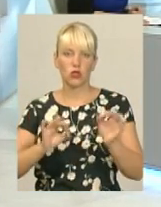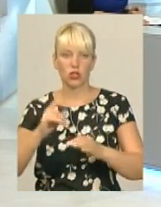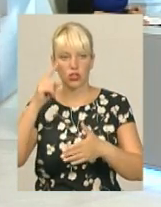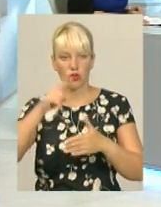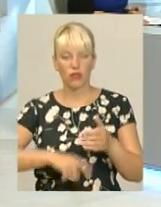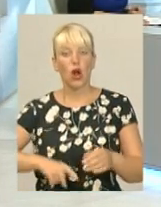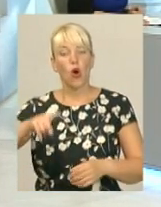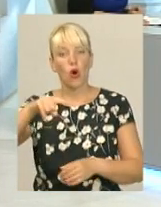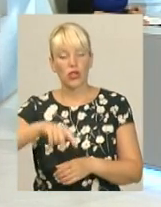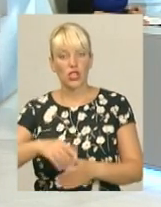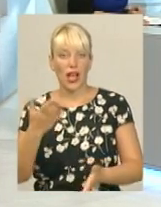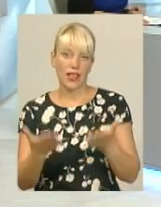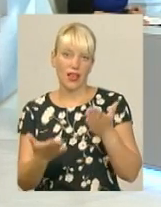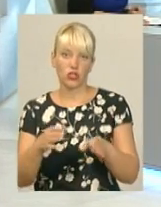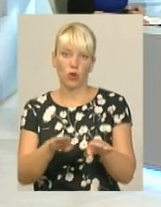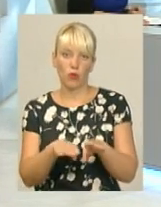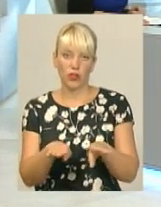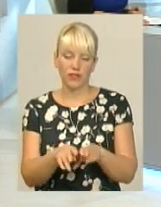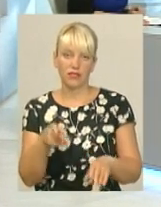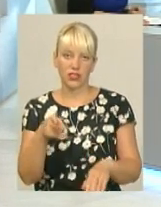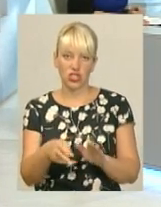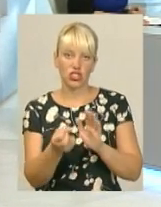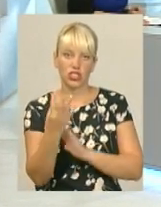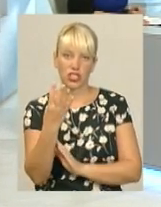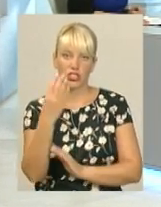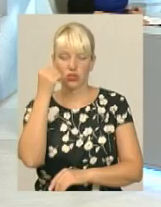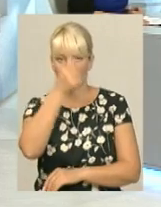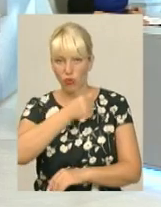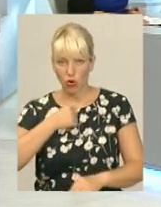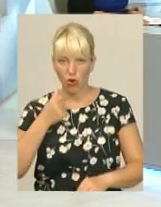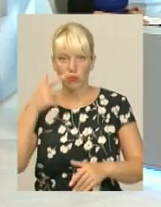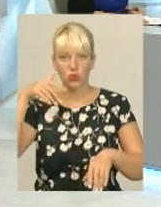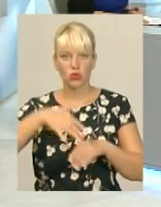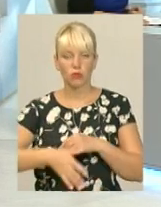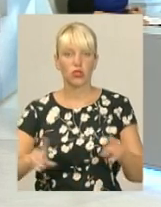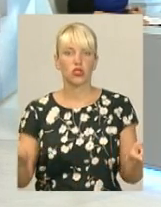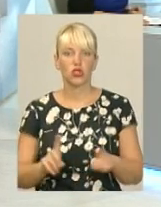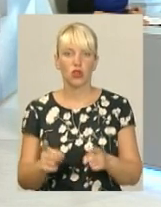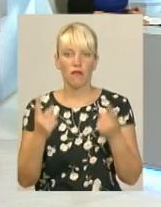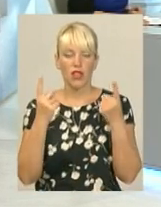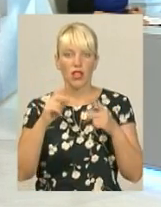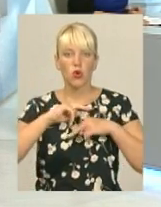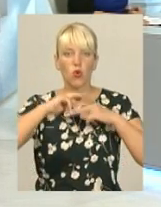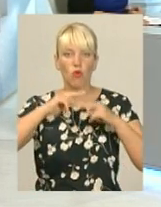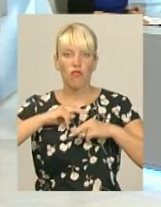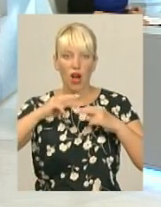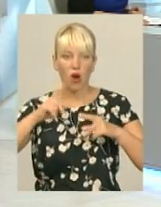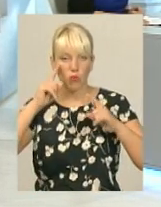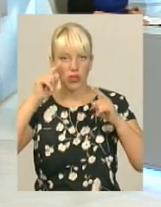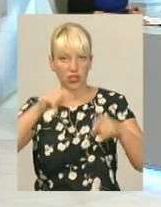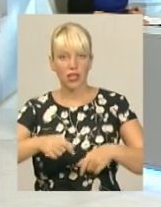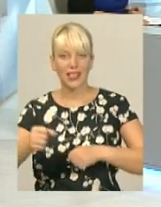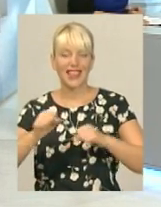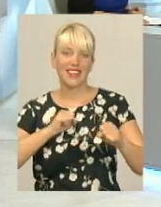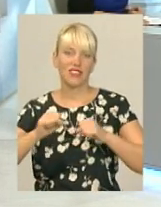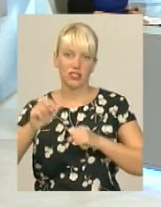Хоча, якщо порівняти з 2014 роком, зрозуміло, що велику увагу приділяло керівництво